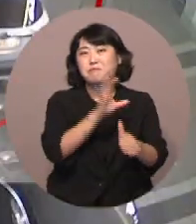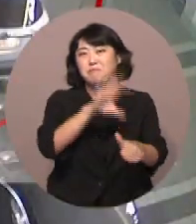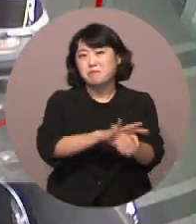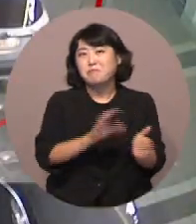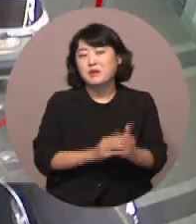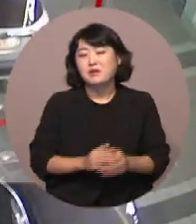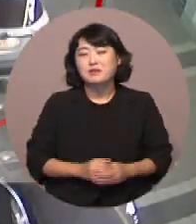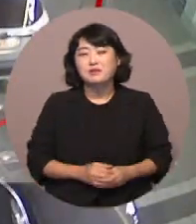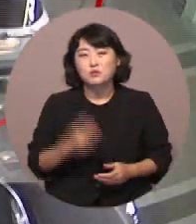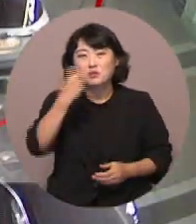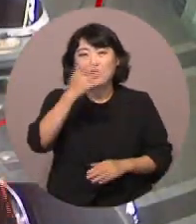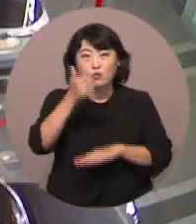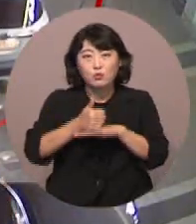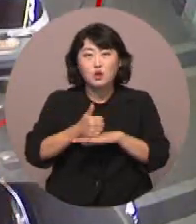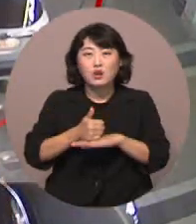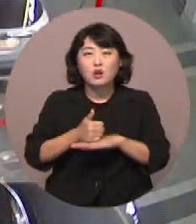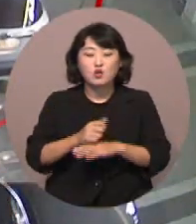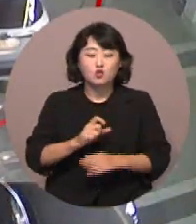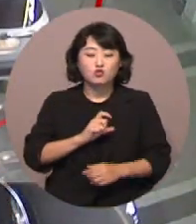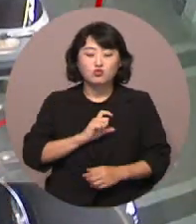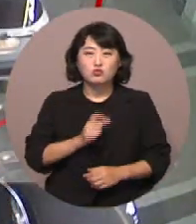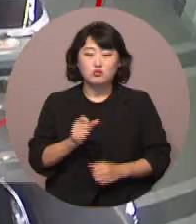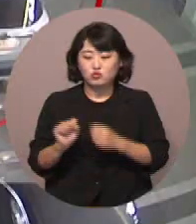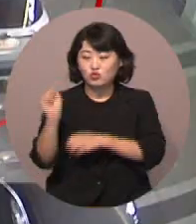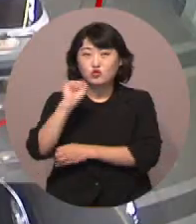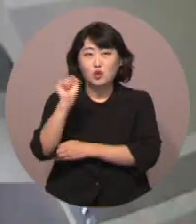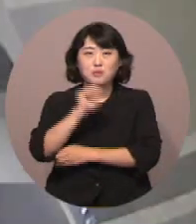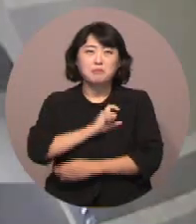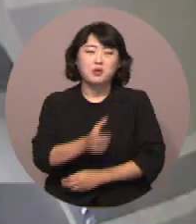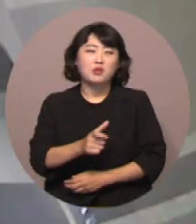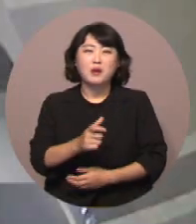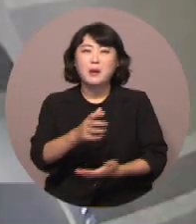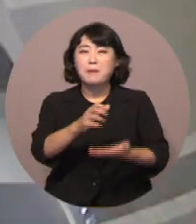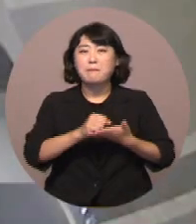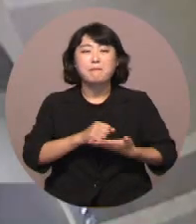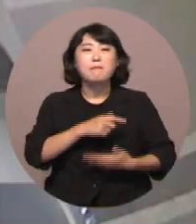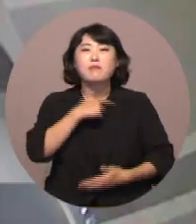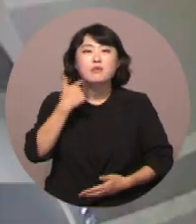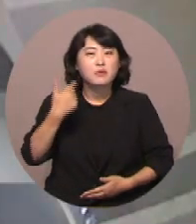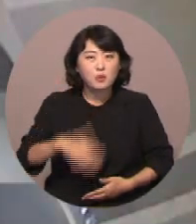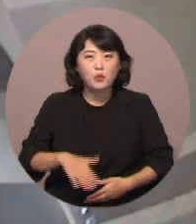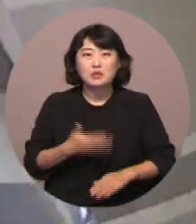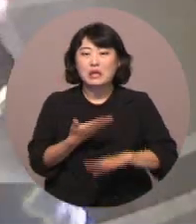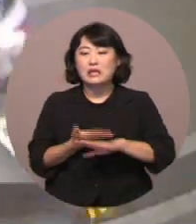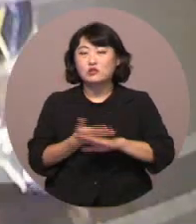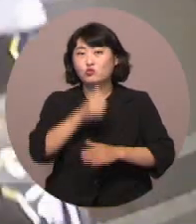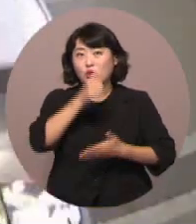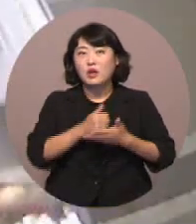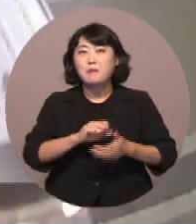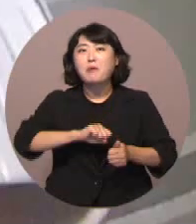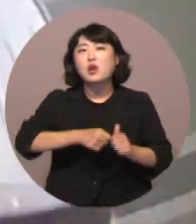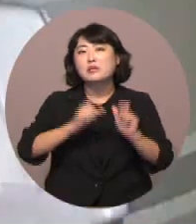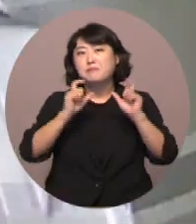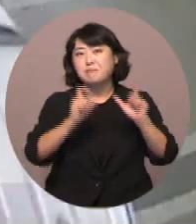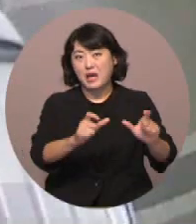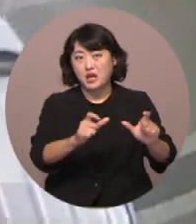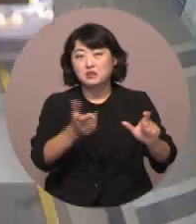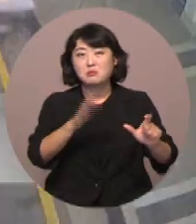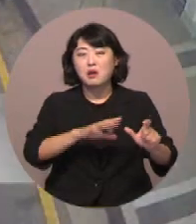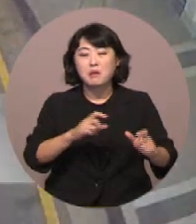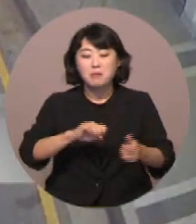경찰 조사 결과이 남성은 운전 면허를 취득한 적도 없으며 앞서 다른 범행으로 벌금형을 선고받았지만